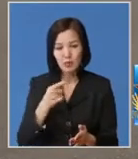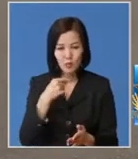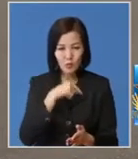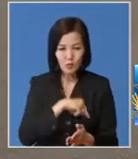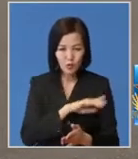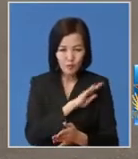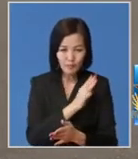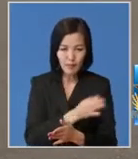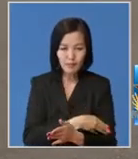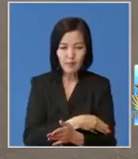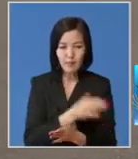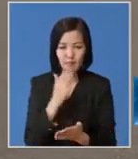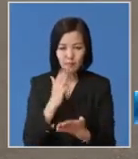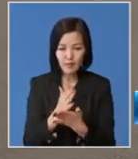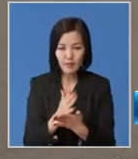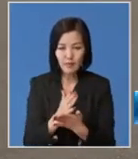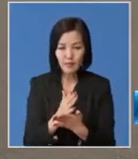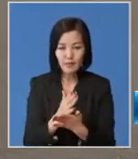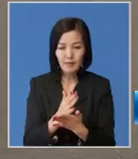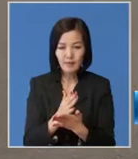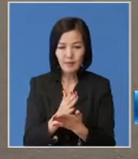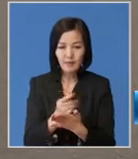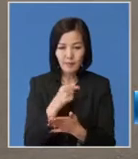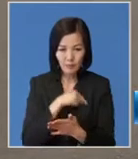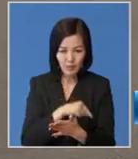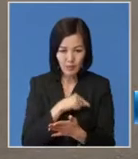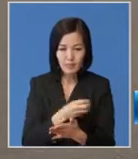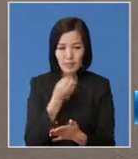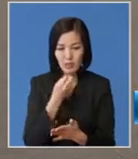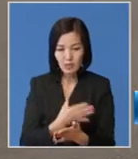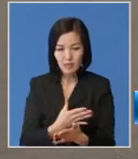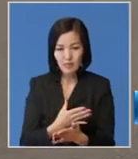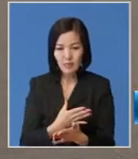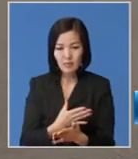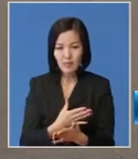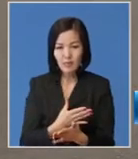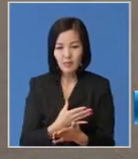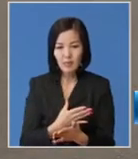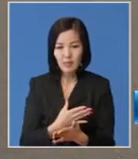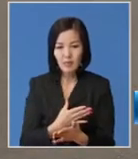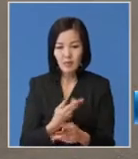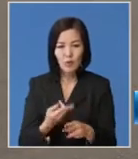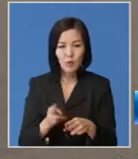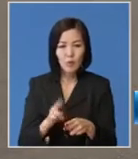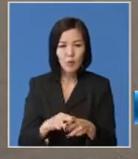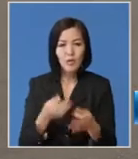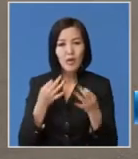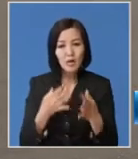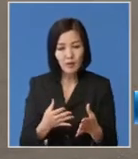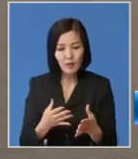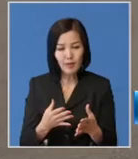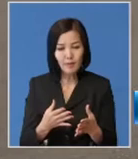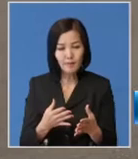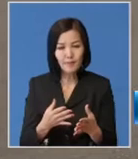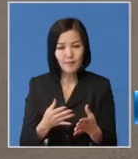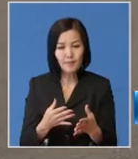тән қасиеттермен, бойына сіңген қасиеттермен көзге ерекшеленеді. Оның қасиеттері өте қарапайымдылығы,